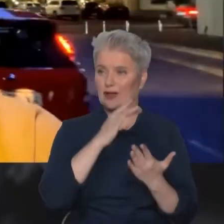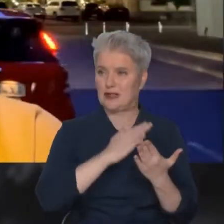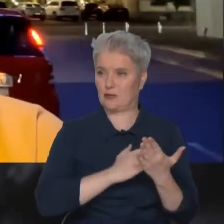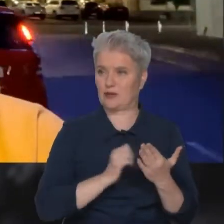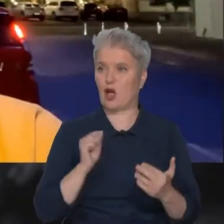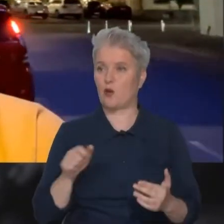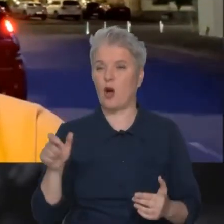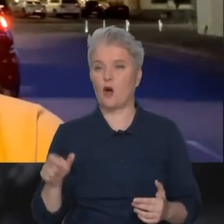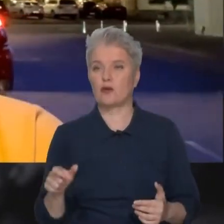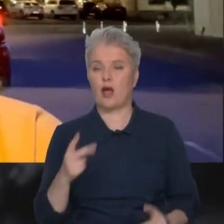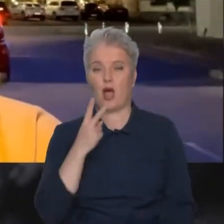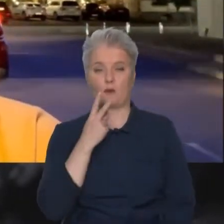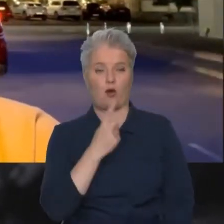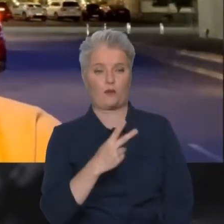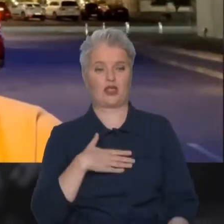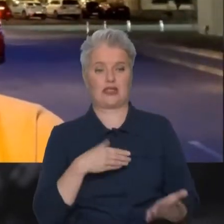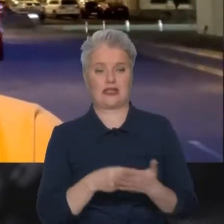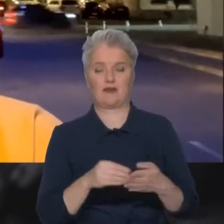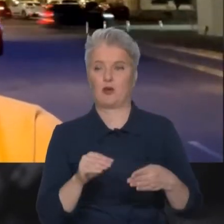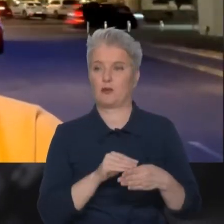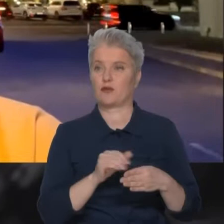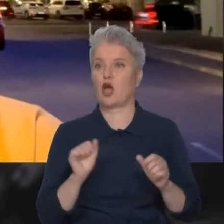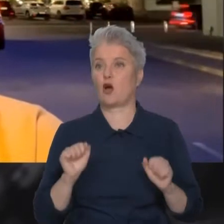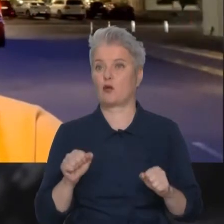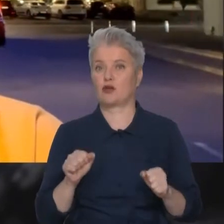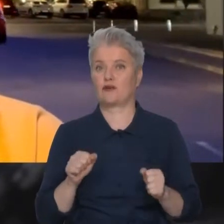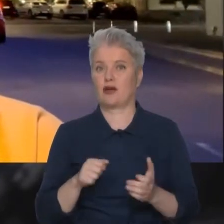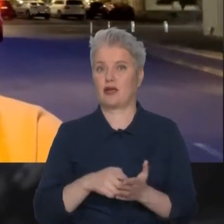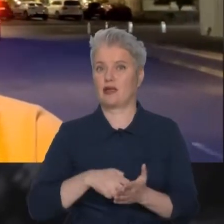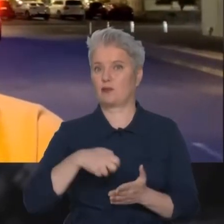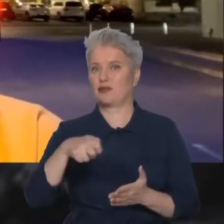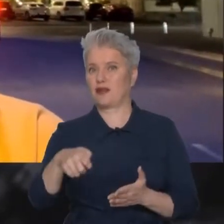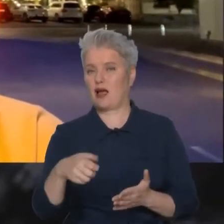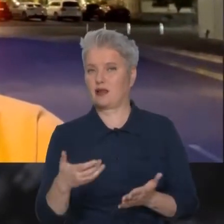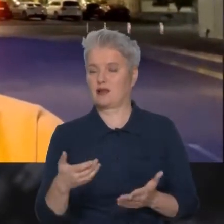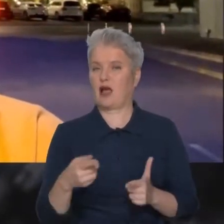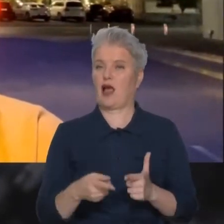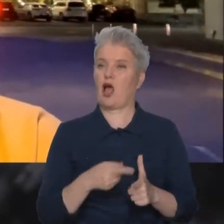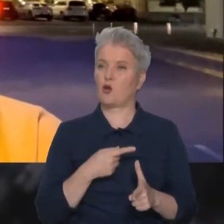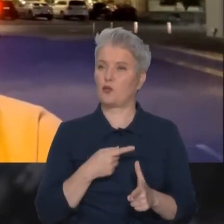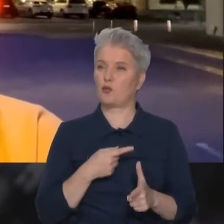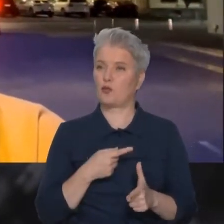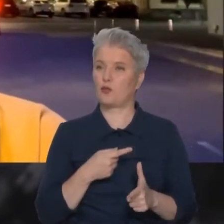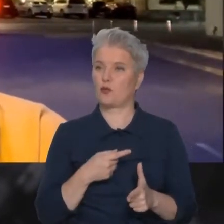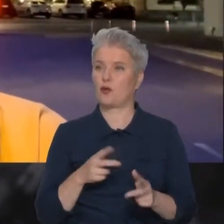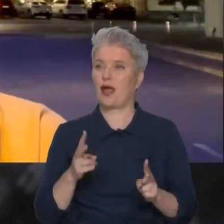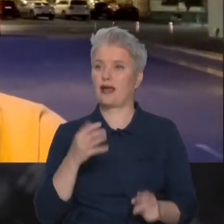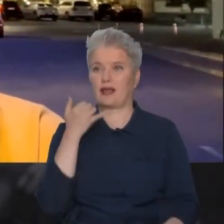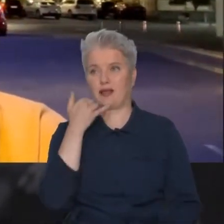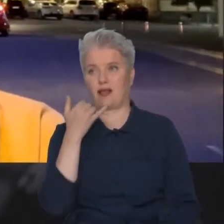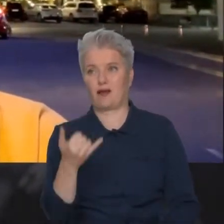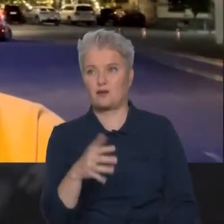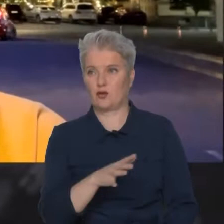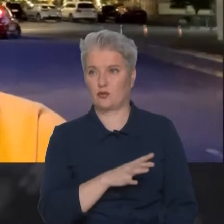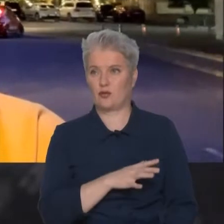вони, приміром, побачили своє прізвище і, можливо, написали якогось листа? Або, можливо, якісь телефонні